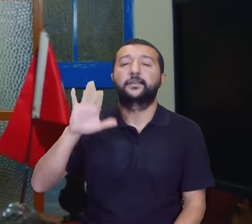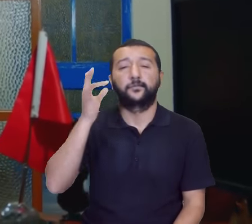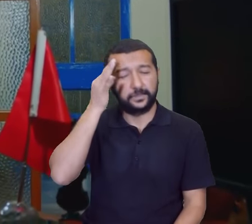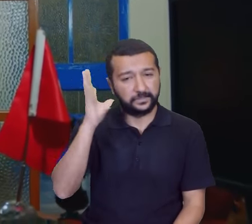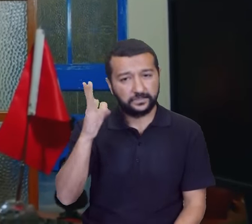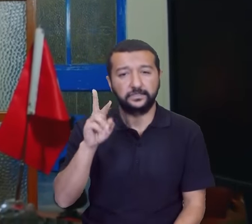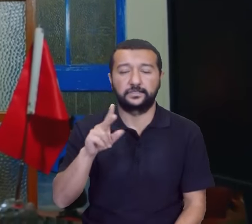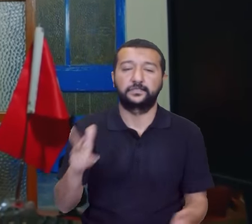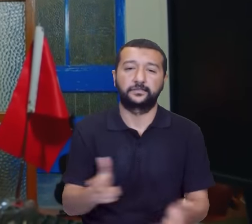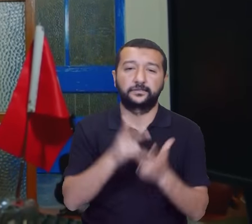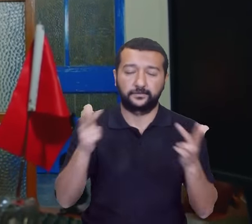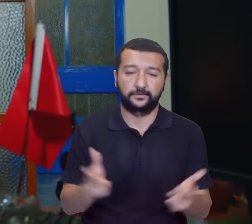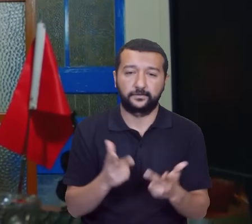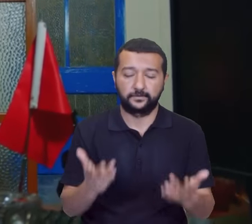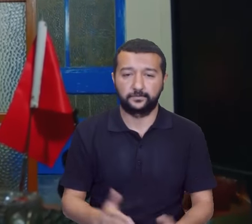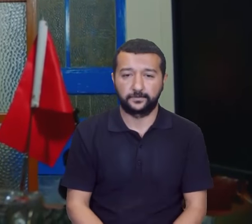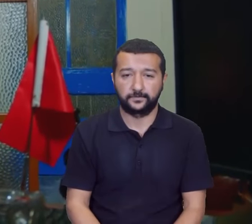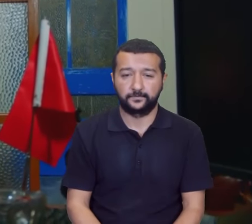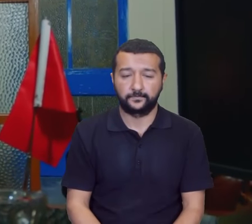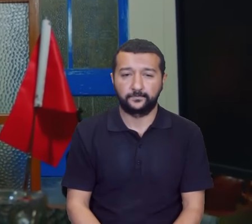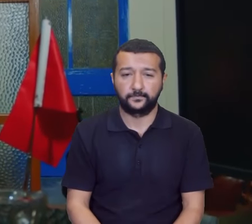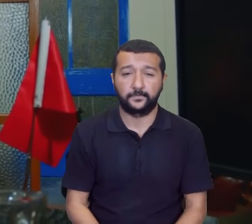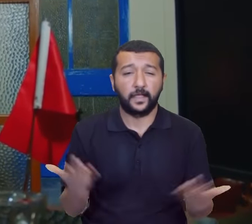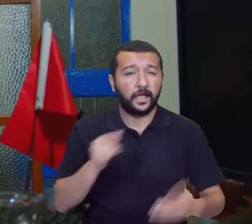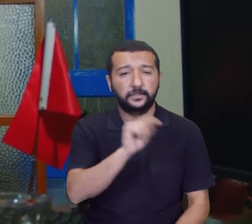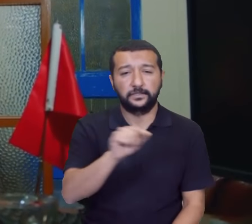Hangimiz sevmedi çılgınlar gibi?